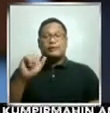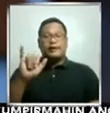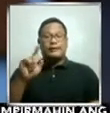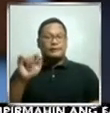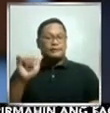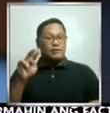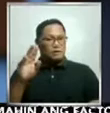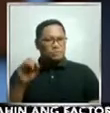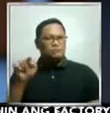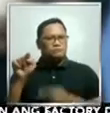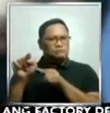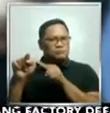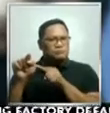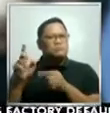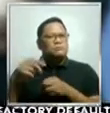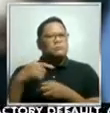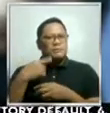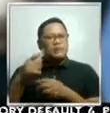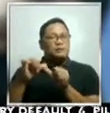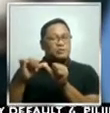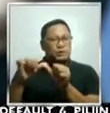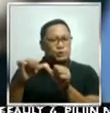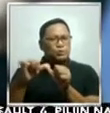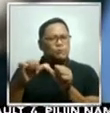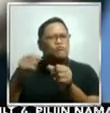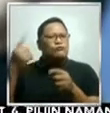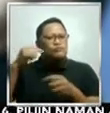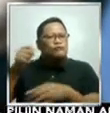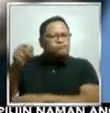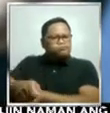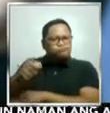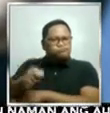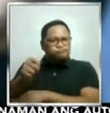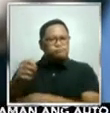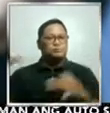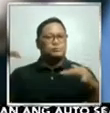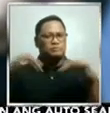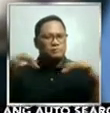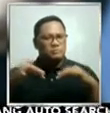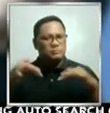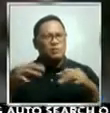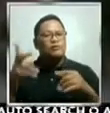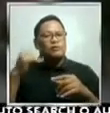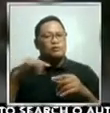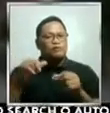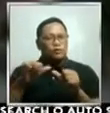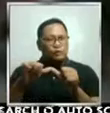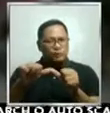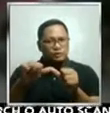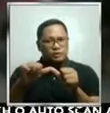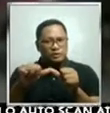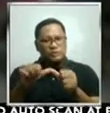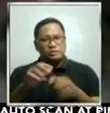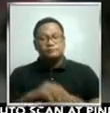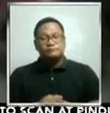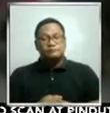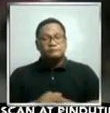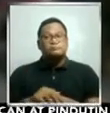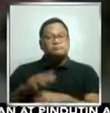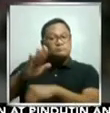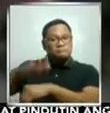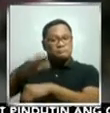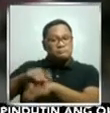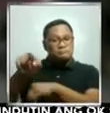on Legislative Franchises ng pagdinig na patas, walang kinikilingan, masinsin at komprehensibo. Babala pa ni